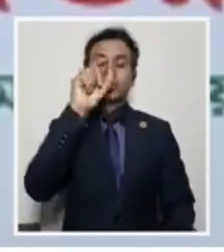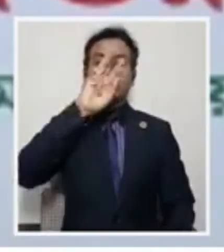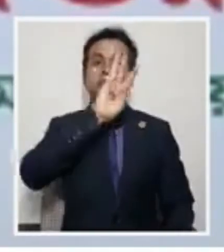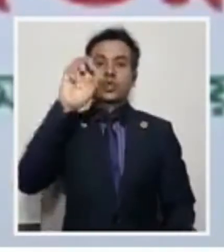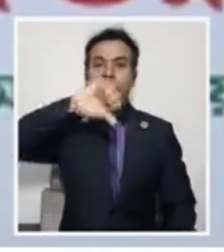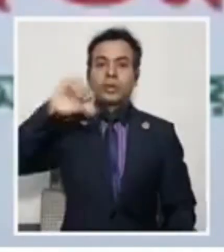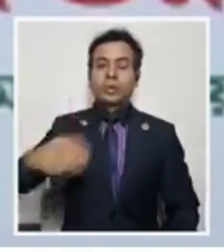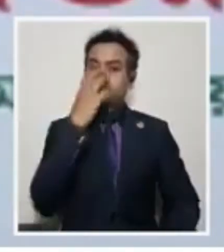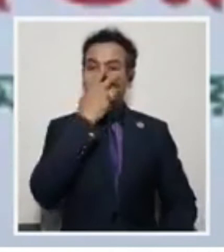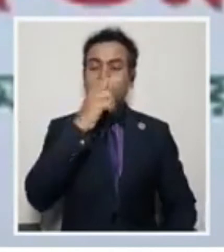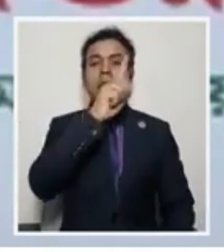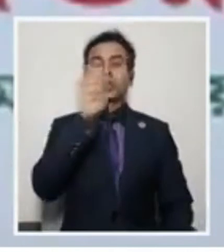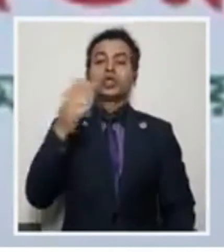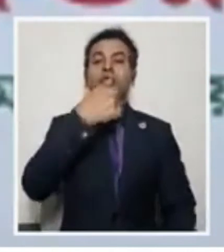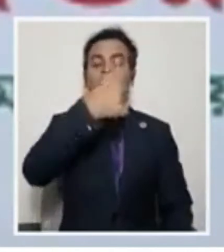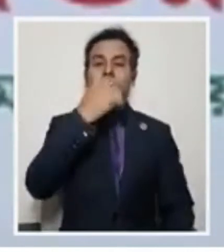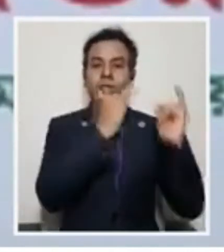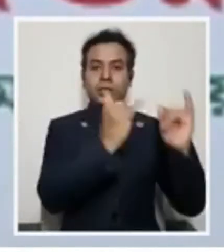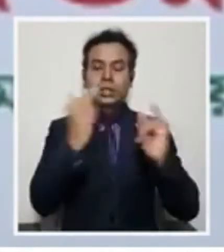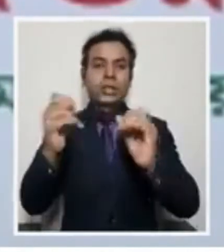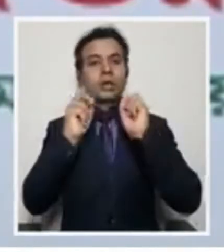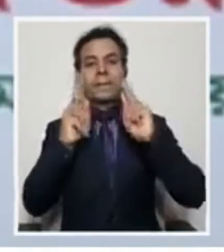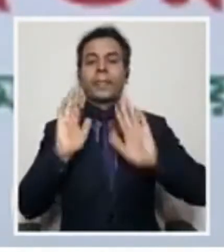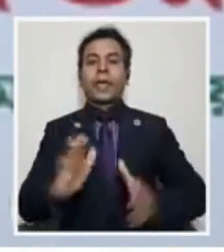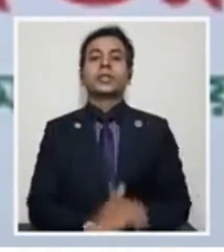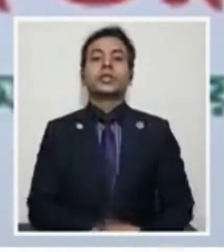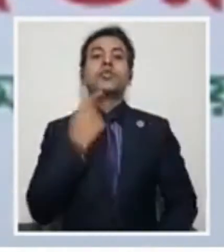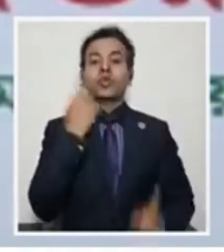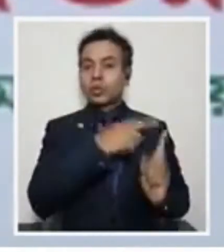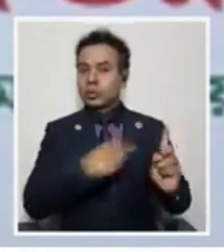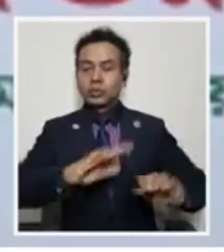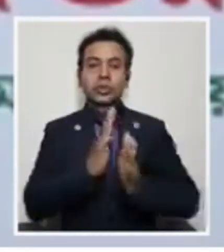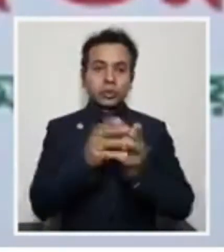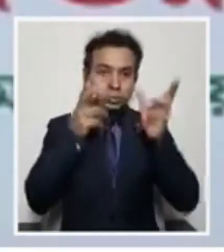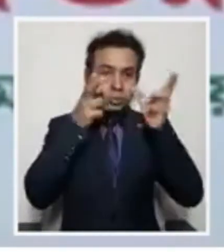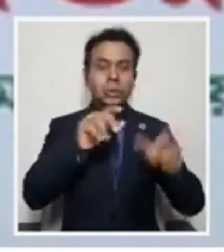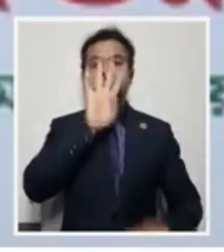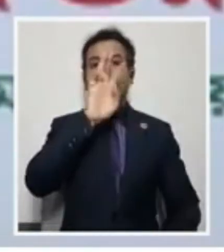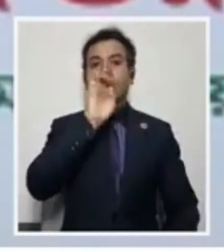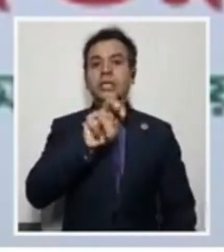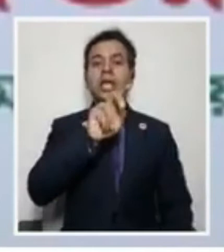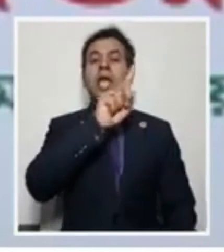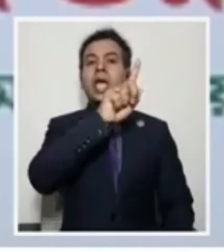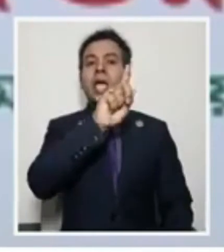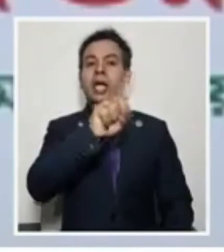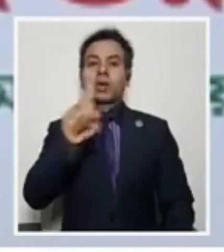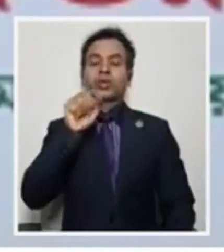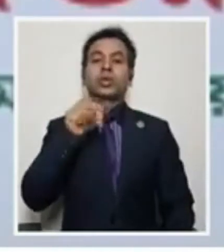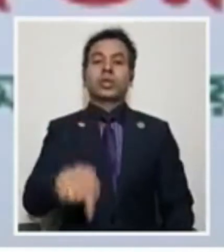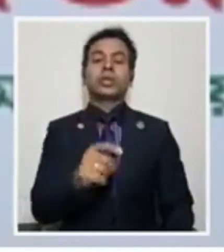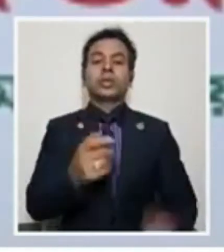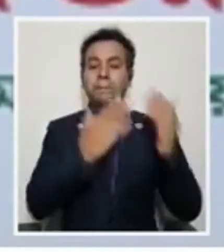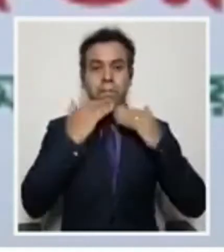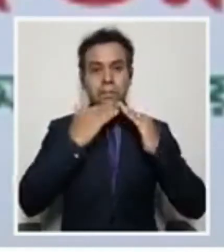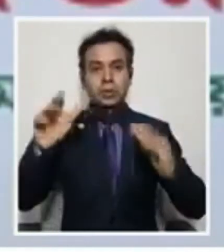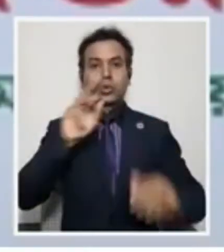24 ঘন্টায় কোয়ারেন্টাইনে 4,011 জন, ছাড় পেয়েছেন 2,287 জন। এ পর্যন্ত কোয়ারেন্টাইনে